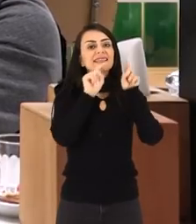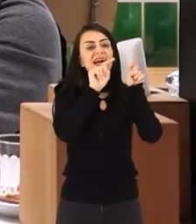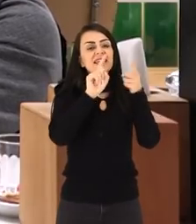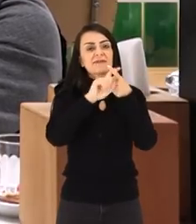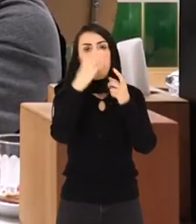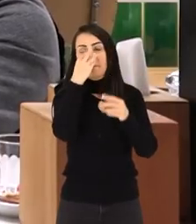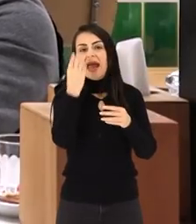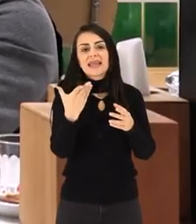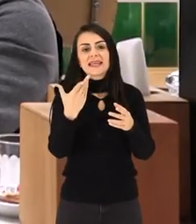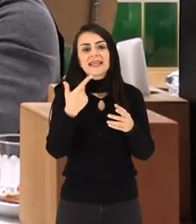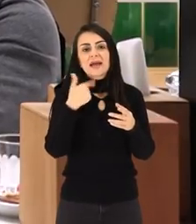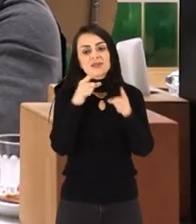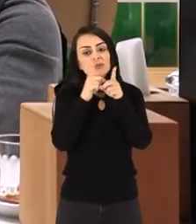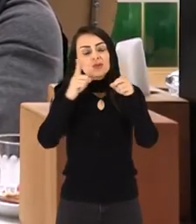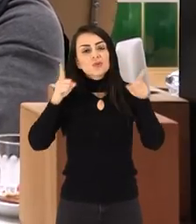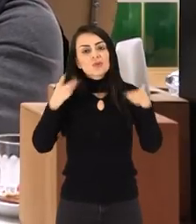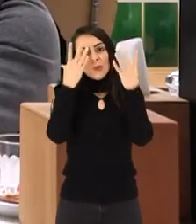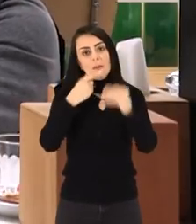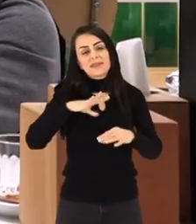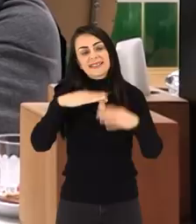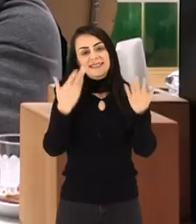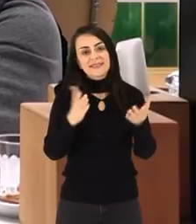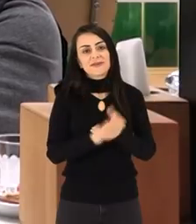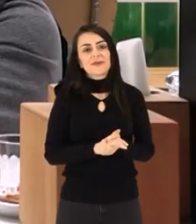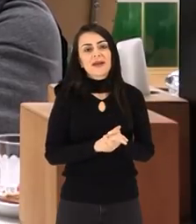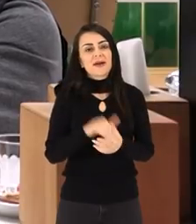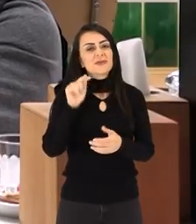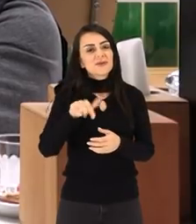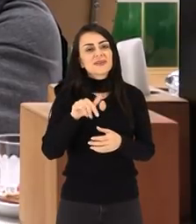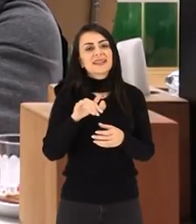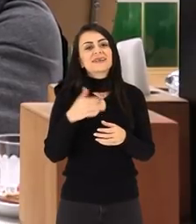bizim Allah'tan takipçilerimiz ve beğenenlerimiz bizim daha